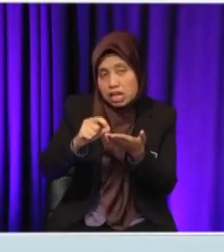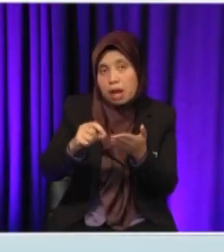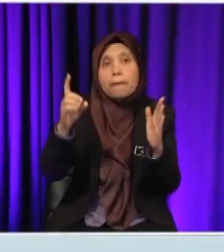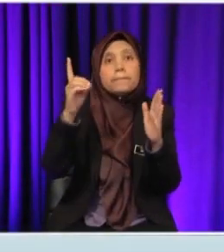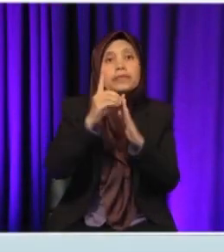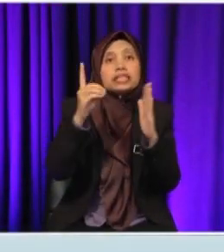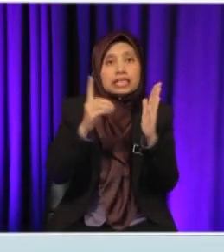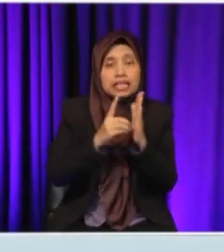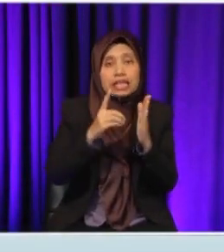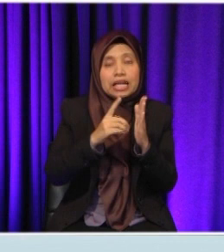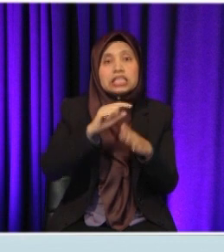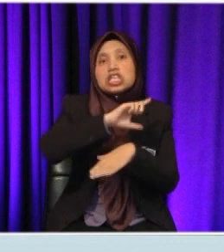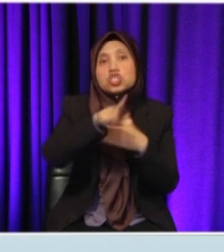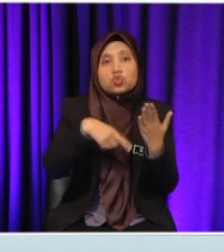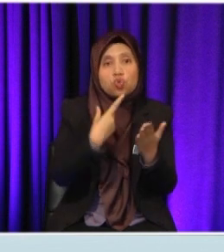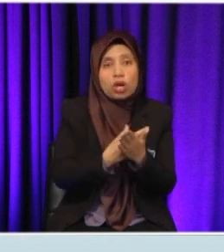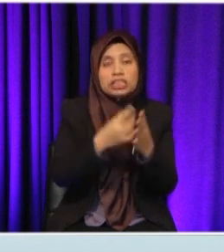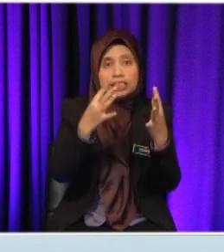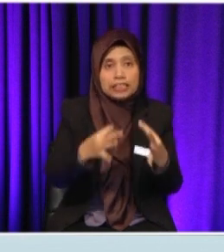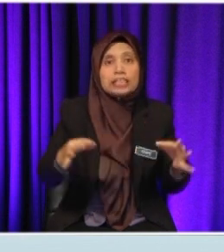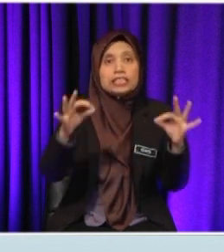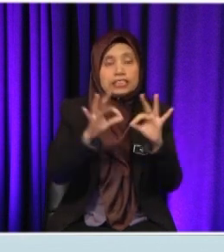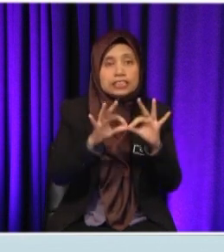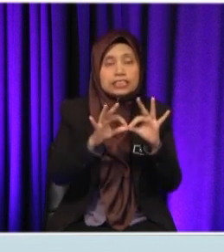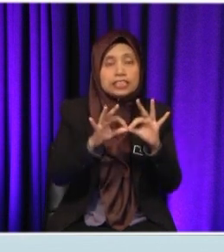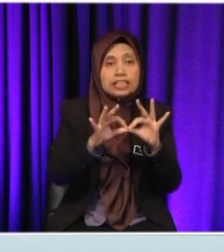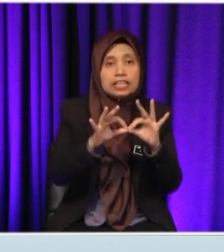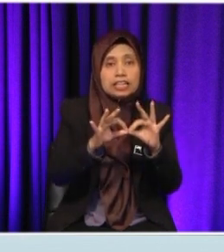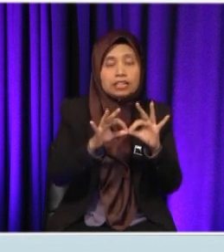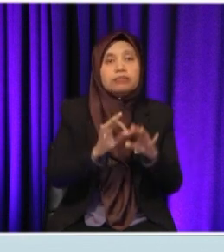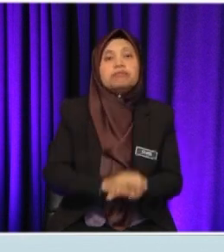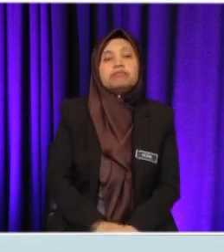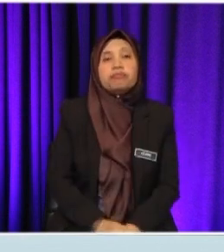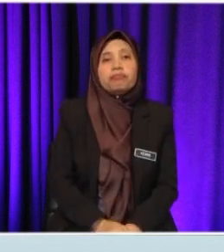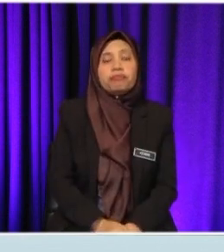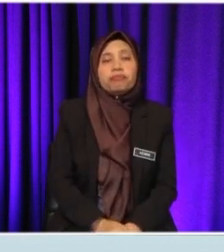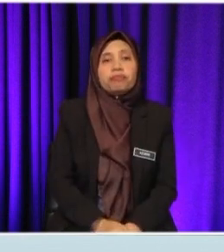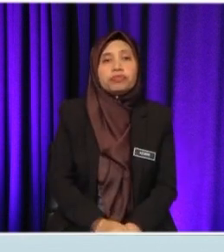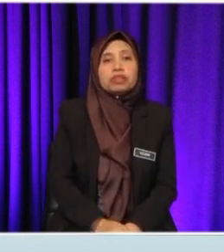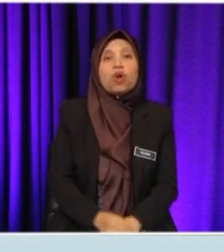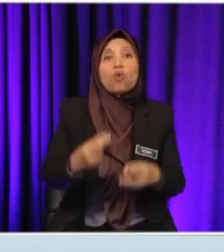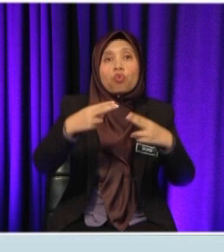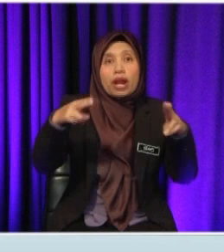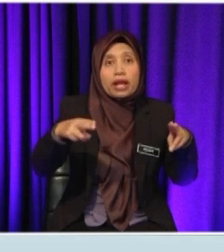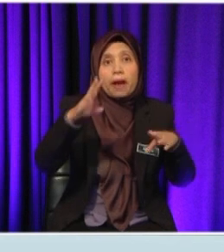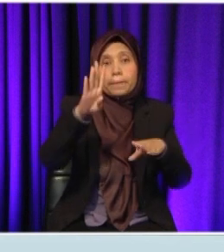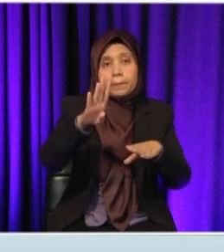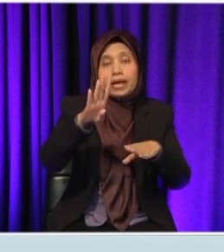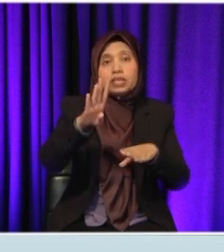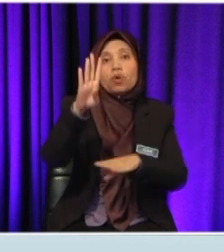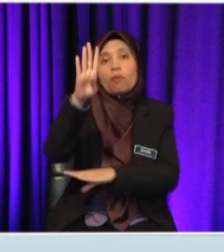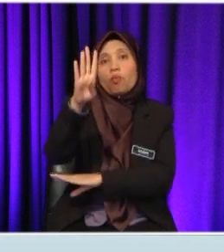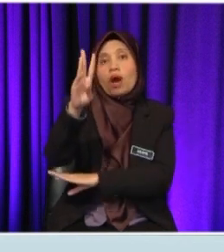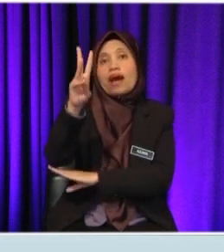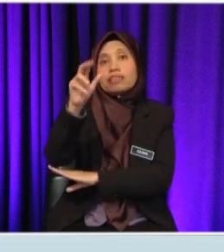Berdasarkan karya maknanya keseluruhan cerpen lah. Keseluruhan cerpen karya Aidil Khalid, Res Judi Carta, huraikan 4 perwatakan